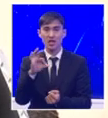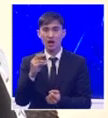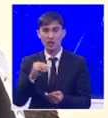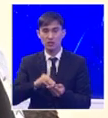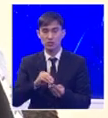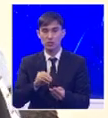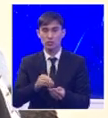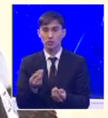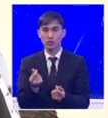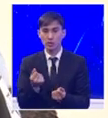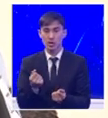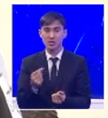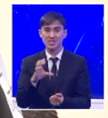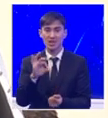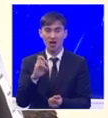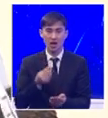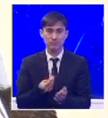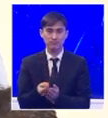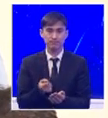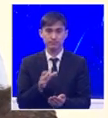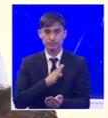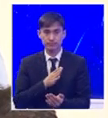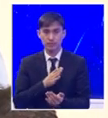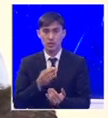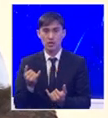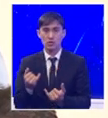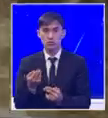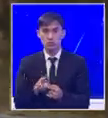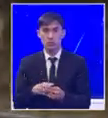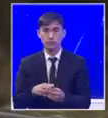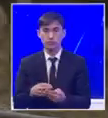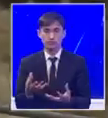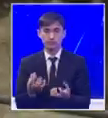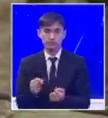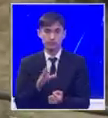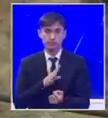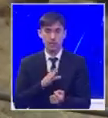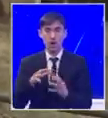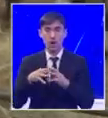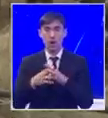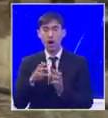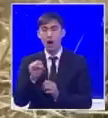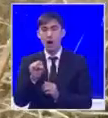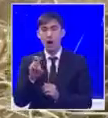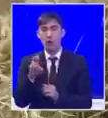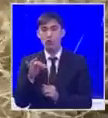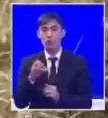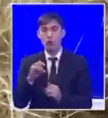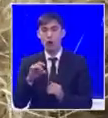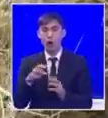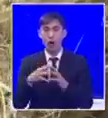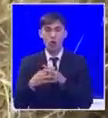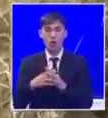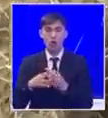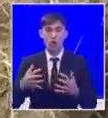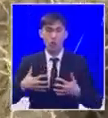дүние анау. Қайын садақаға соны жеп қойып отыр ғой мен. Ақсу аймағында мал ұрлығы тиылмай тұр. Жоғалған түлік